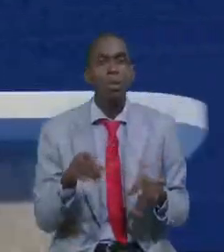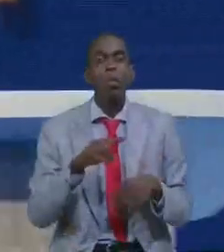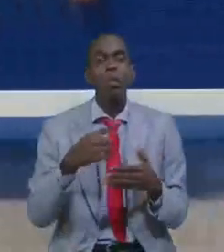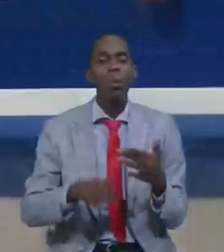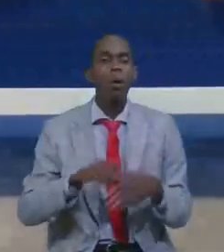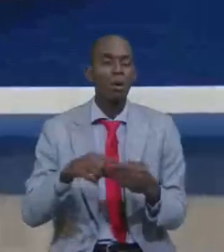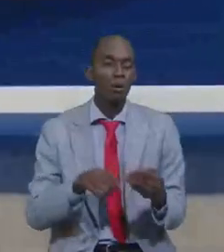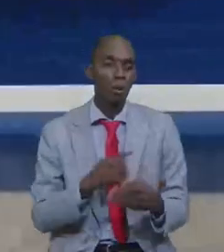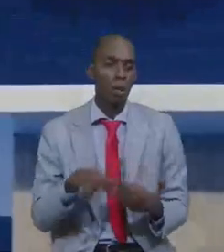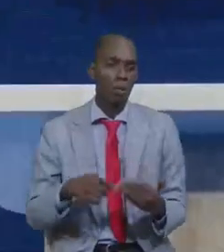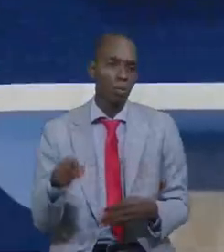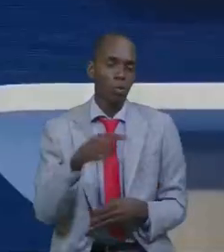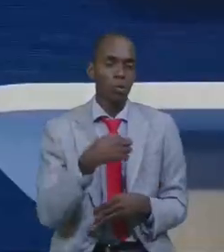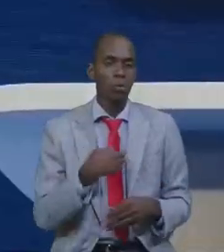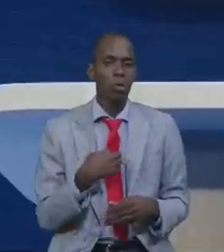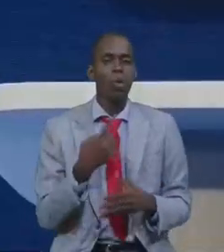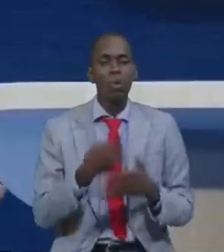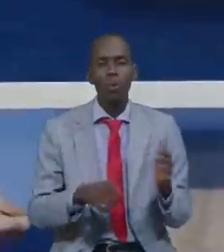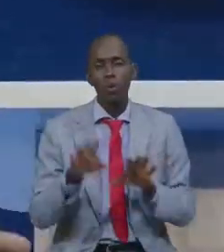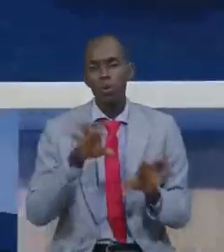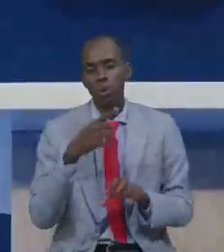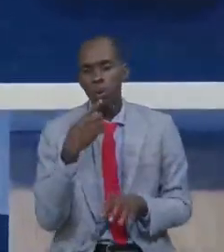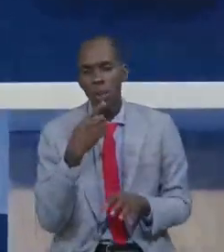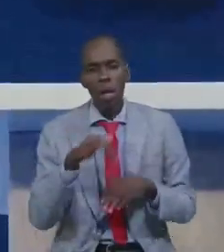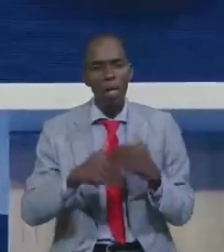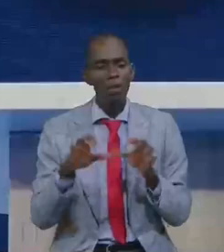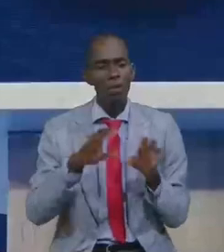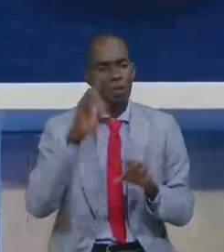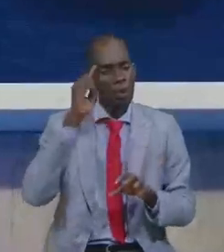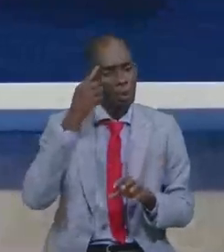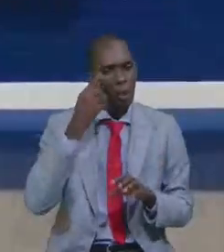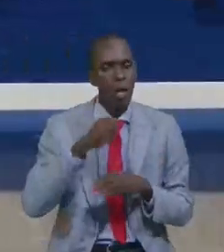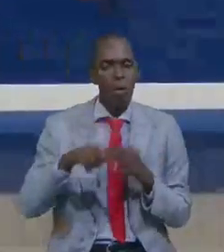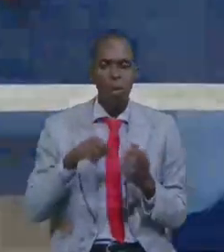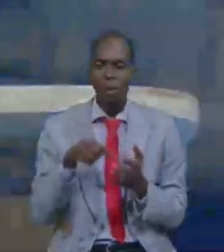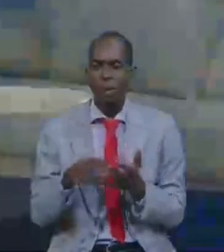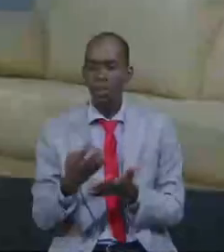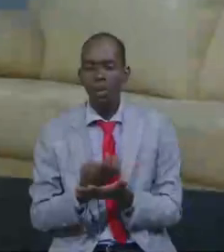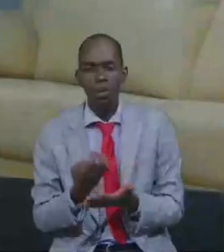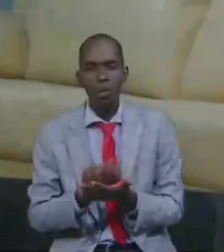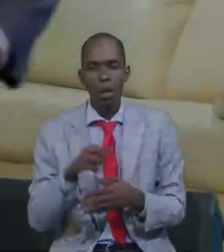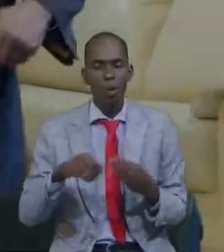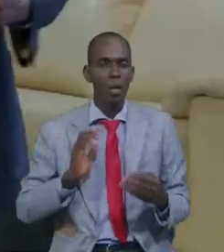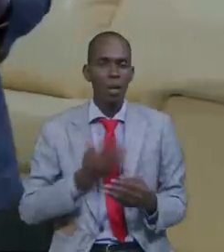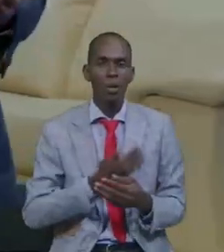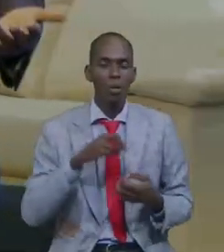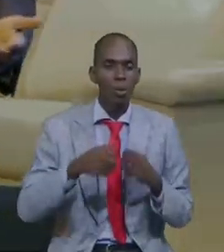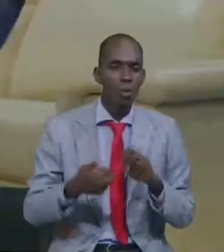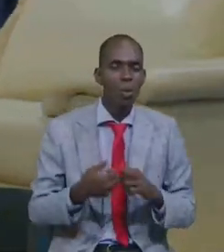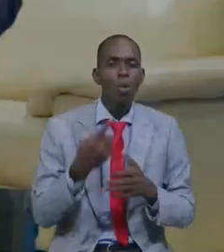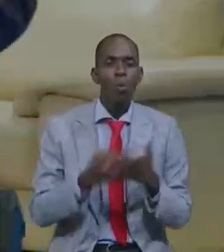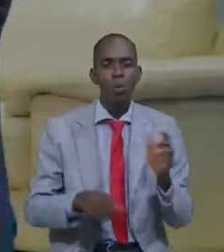Et nous, comment pensons-nous? Comment parlons-nous de l'économie? Comment parlons-nous de nos problèmes? Comment parlons-nous de